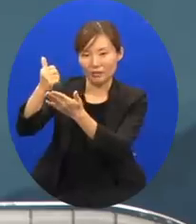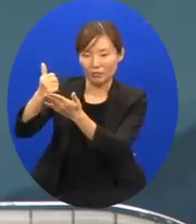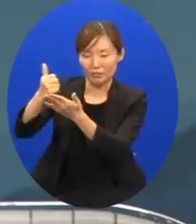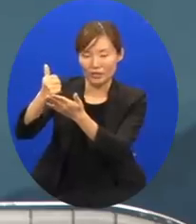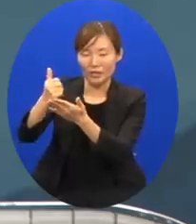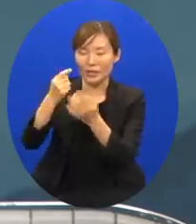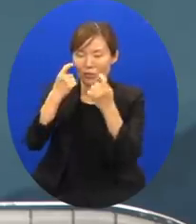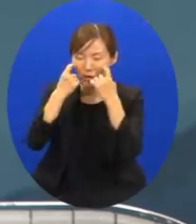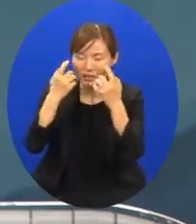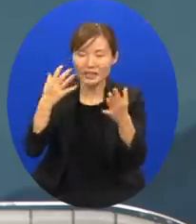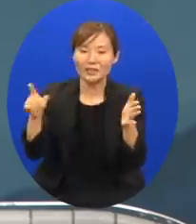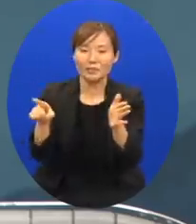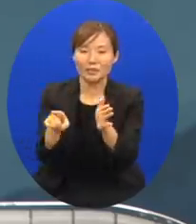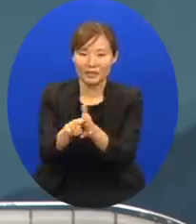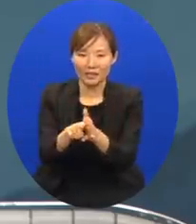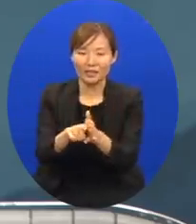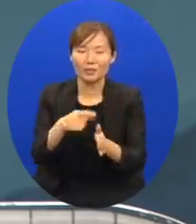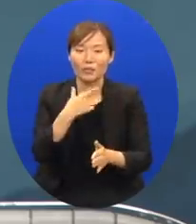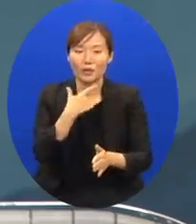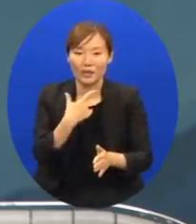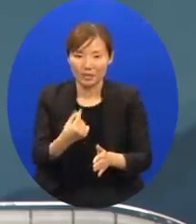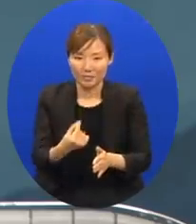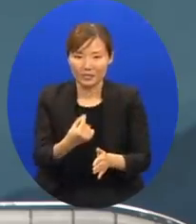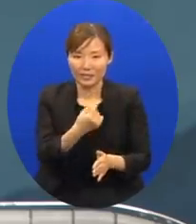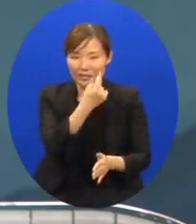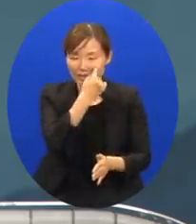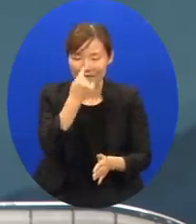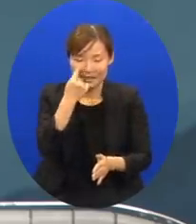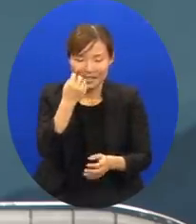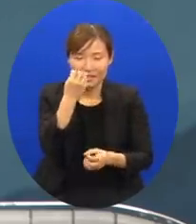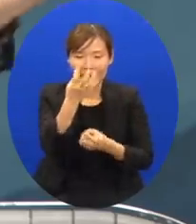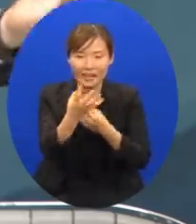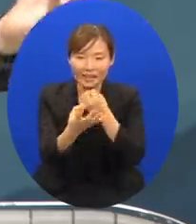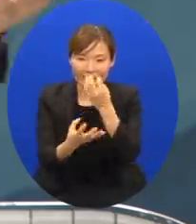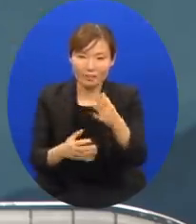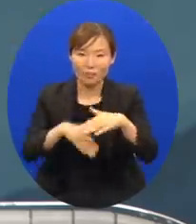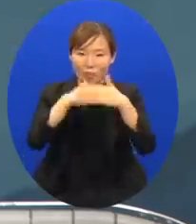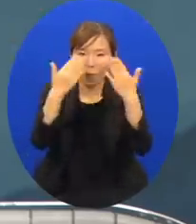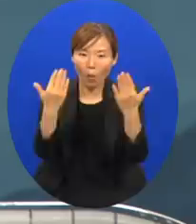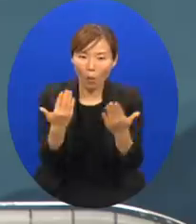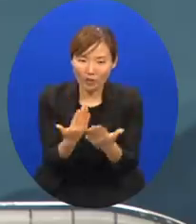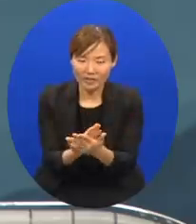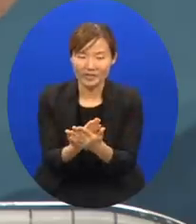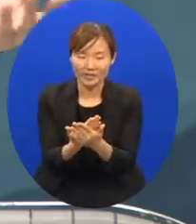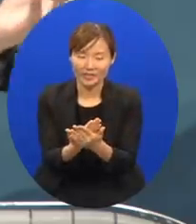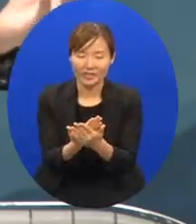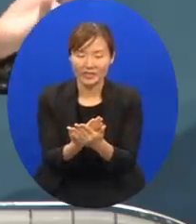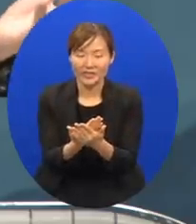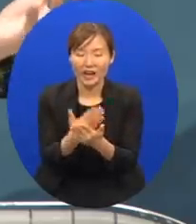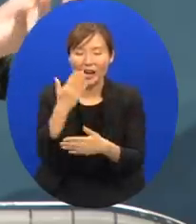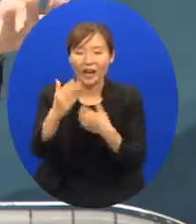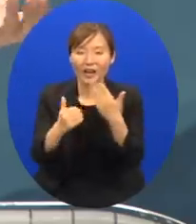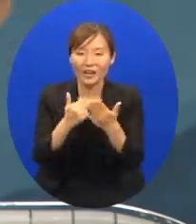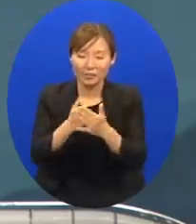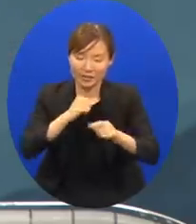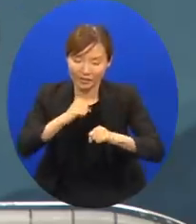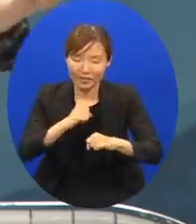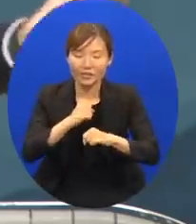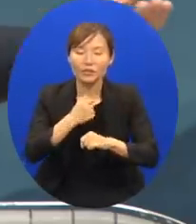성령의 역사하심을 따라 사는 간증이 우리의 삶의 모든 형편과 처지에 서 일어나게 되기를 원합니다